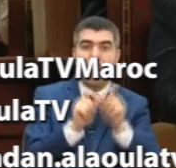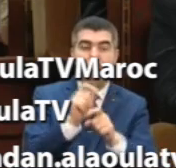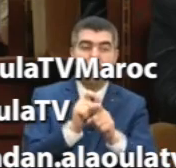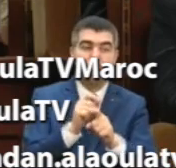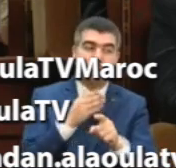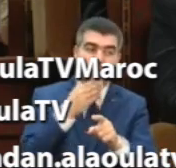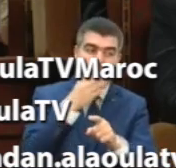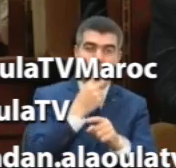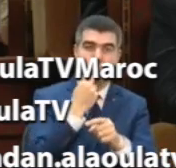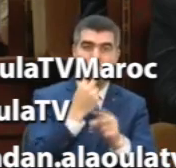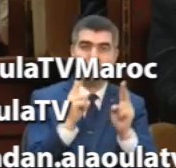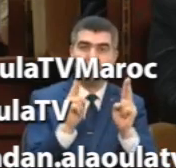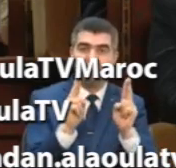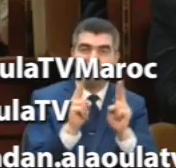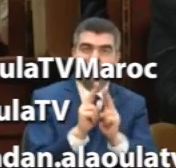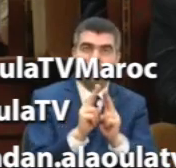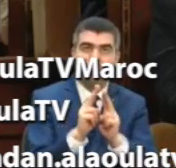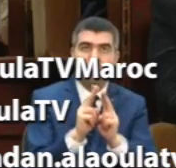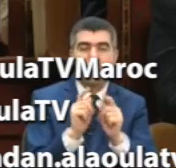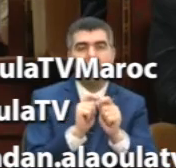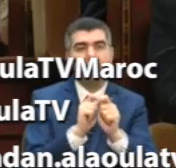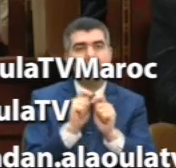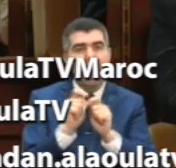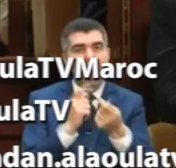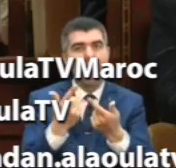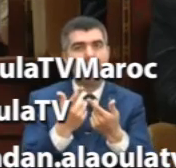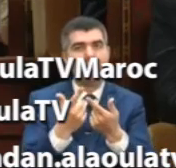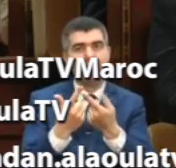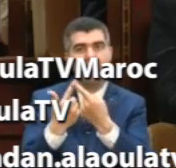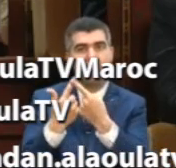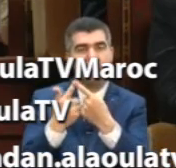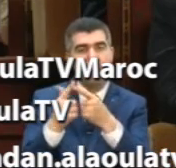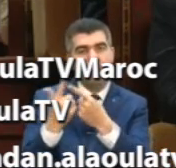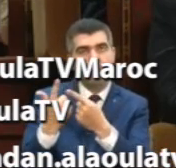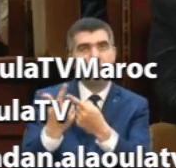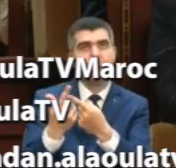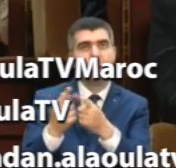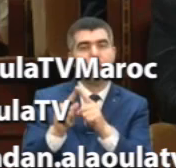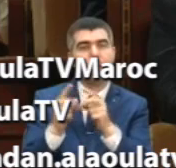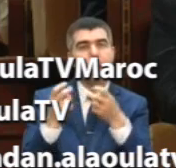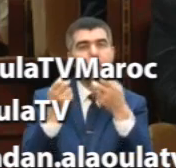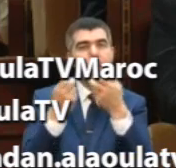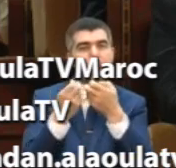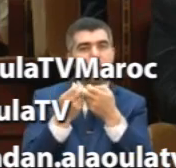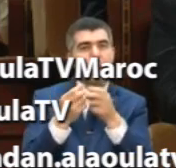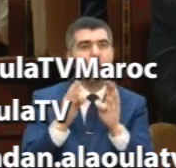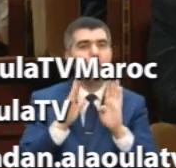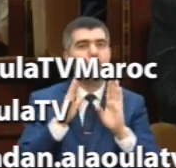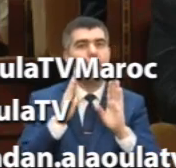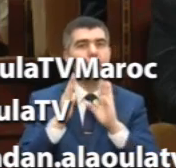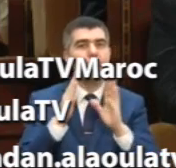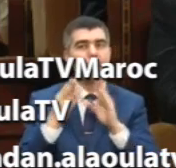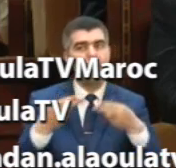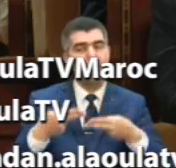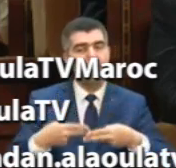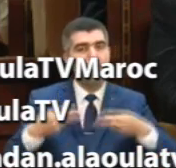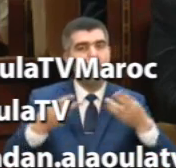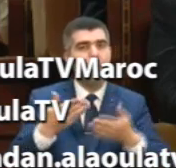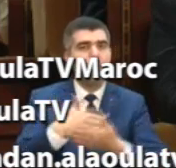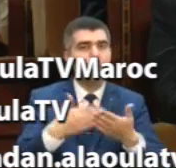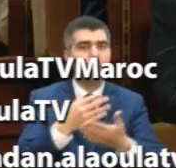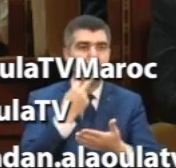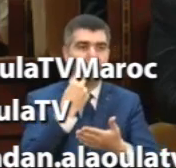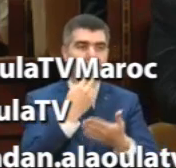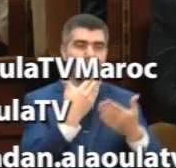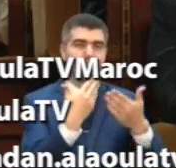تيطلع عندكم وكيتكلم معكم بطريقة حضارية عن طريق مجموعة من الأمور، مثلا لي ريزو سوسيو، وتيبلغ لكم شنو خاصو.